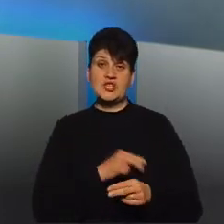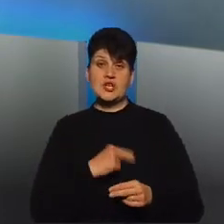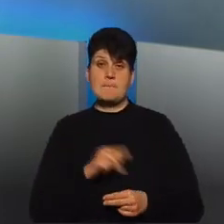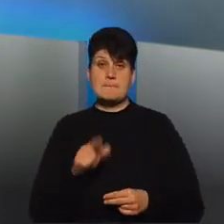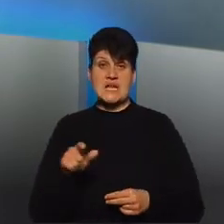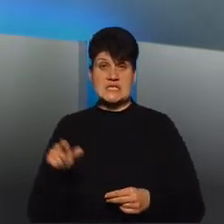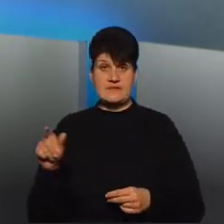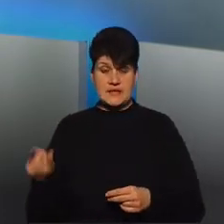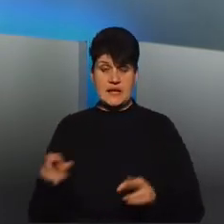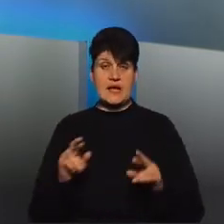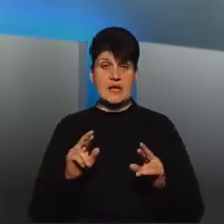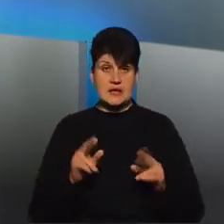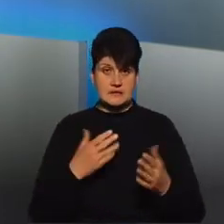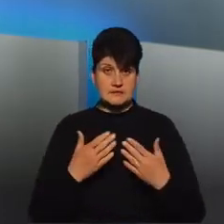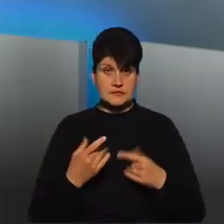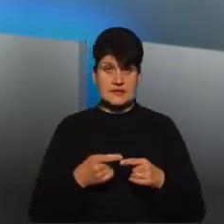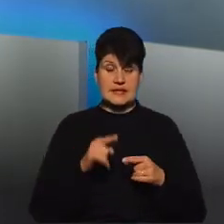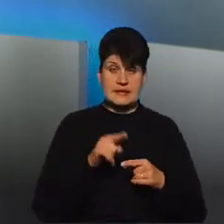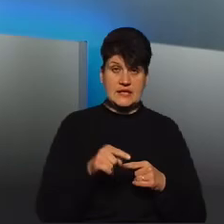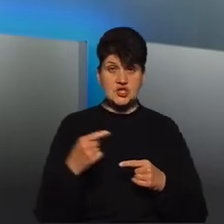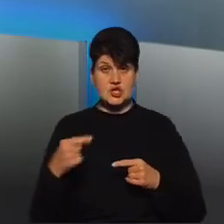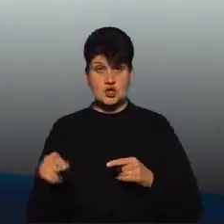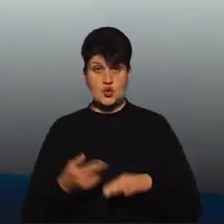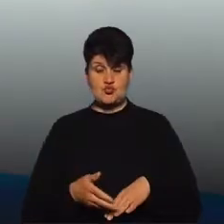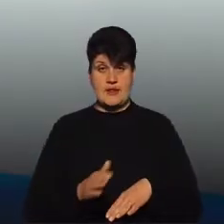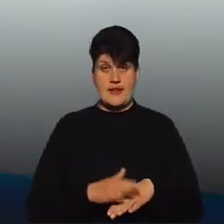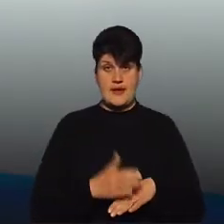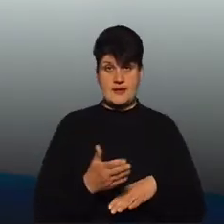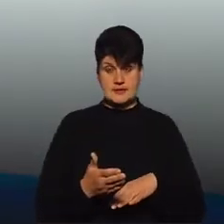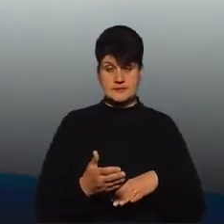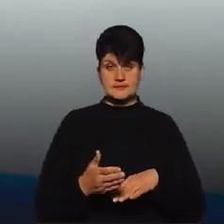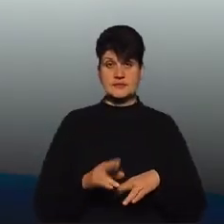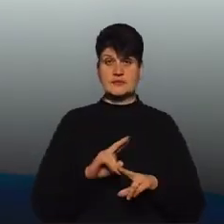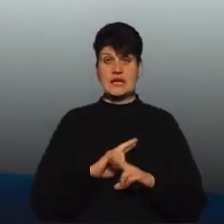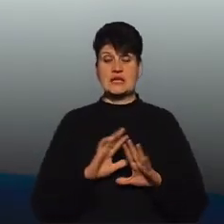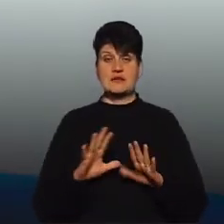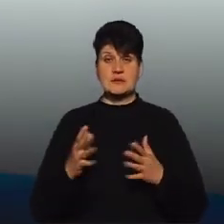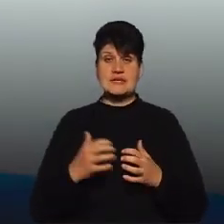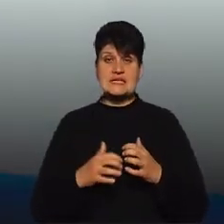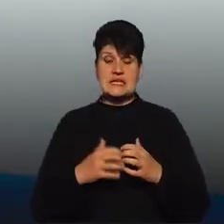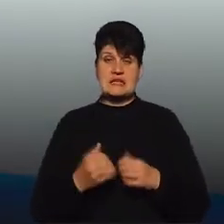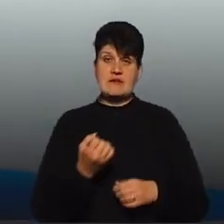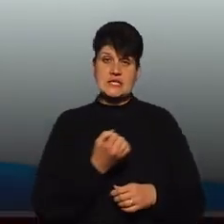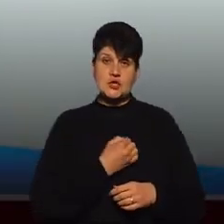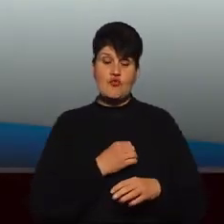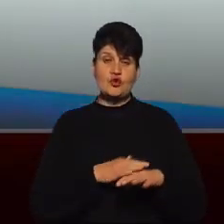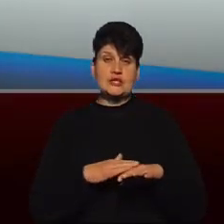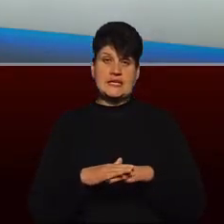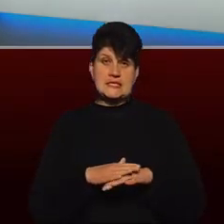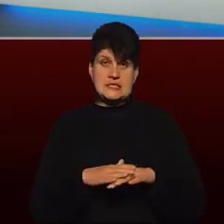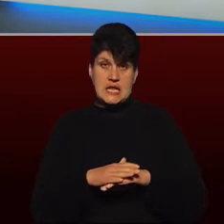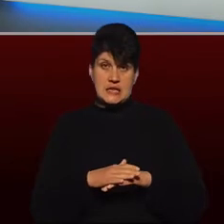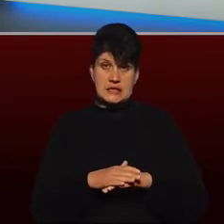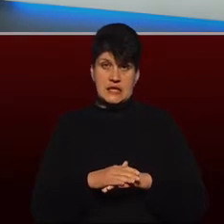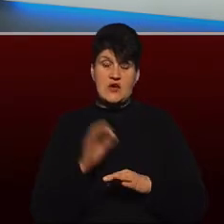як реагувати на те чи інше ускладнення. А летальні випадки серед вакцинованого населення? Який відсоток і що